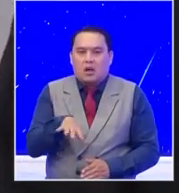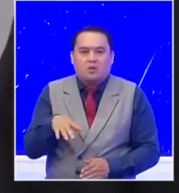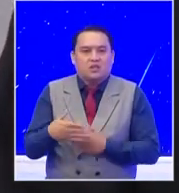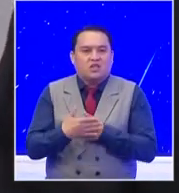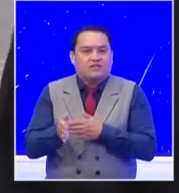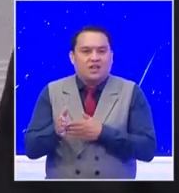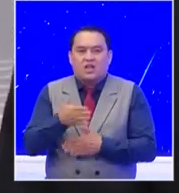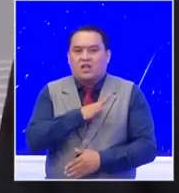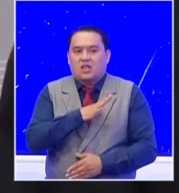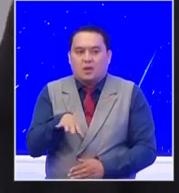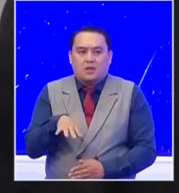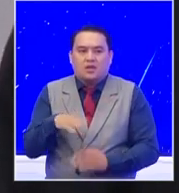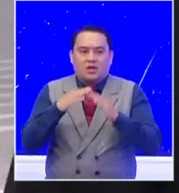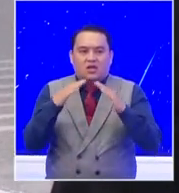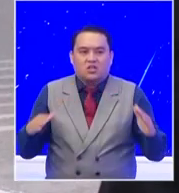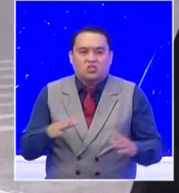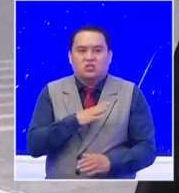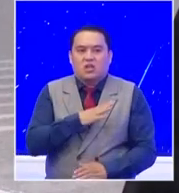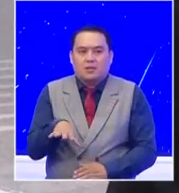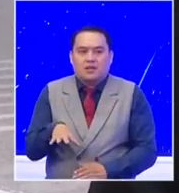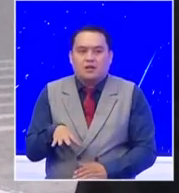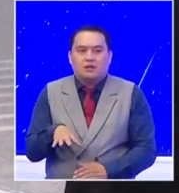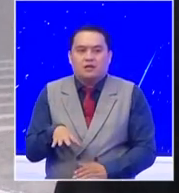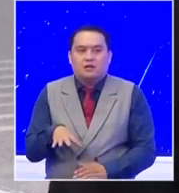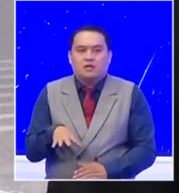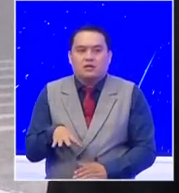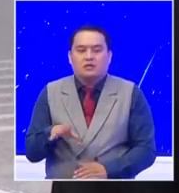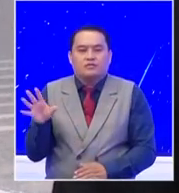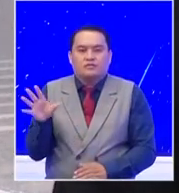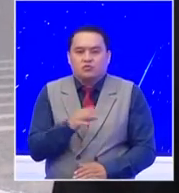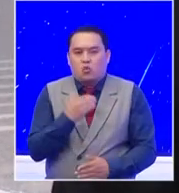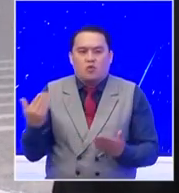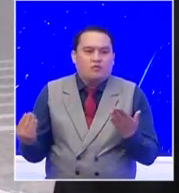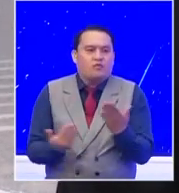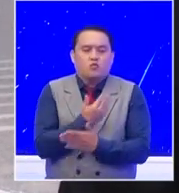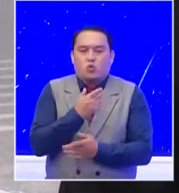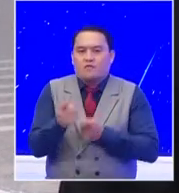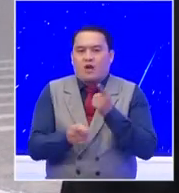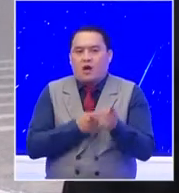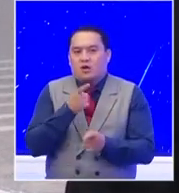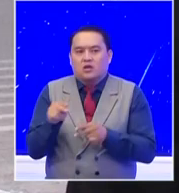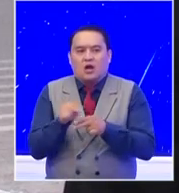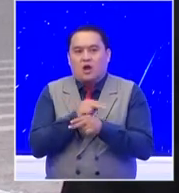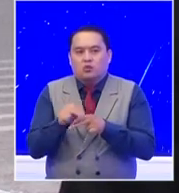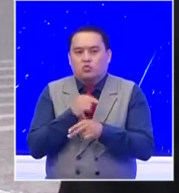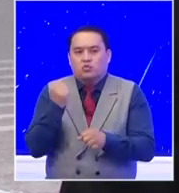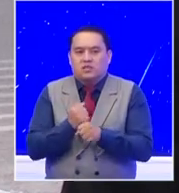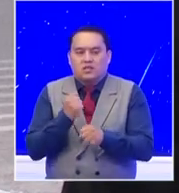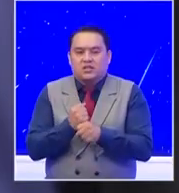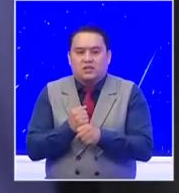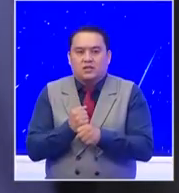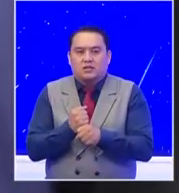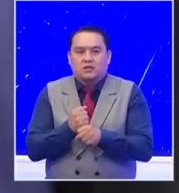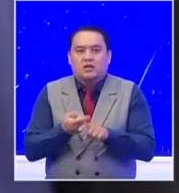ничего не было, даже крыши были, не было. Все приходилось заново обновлять, реконструкции делать.